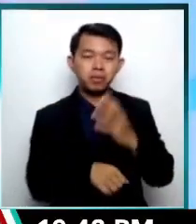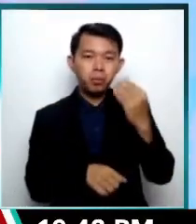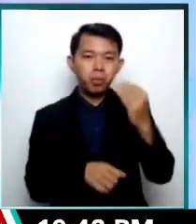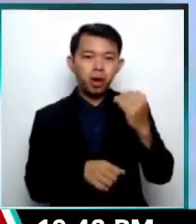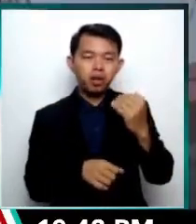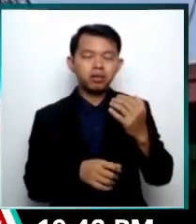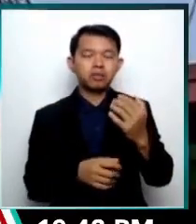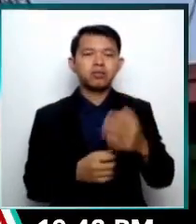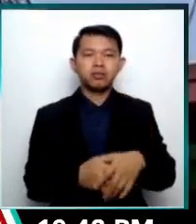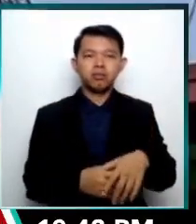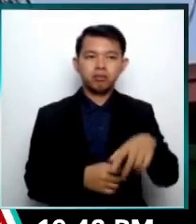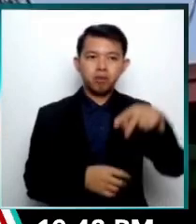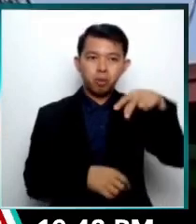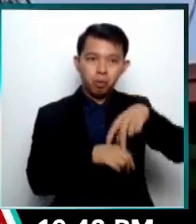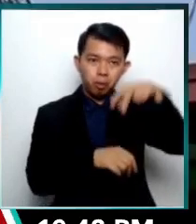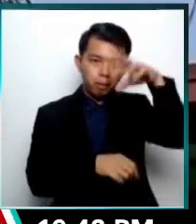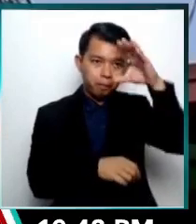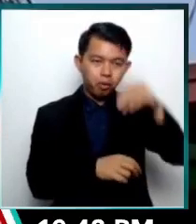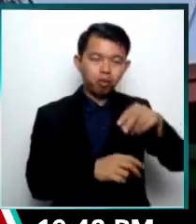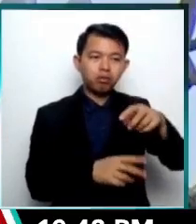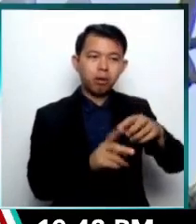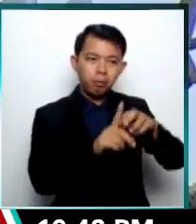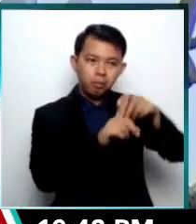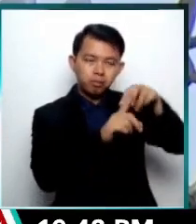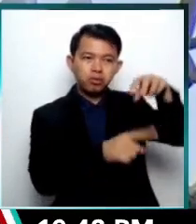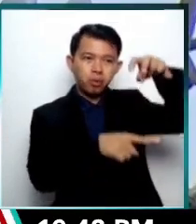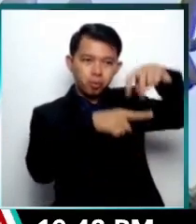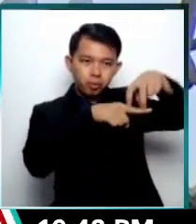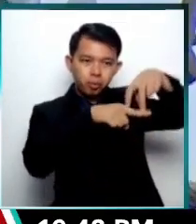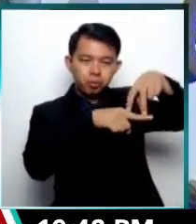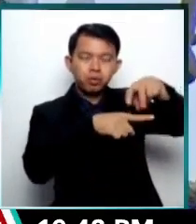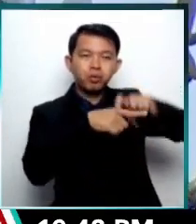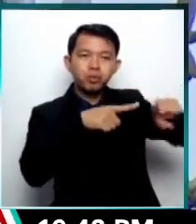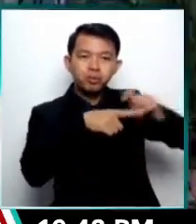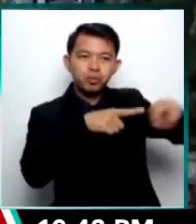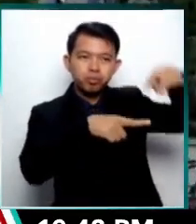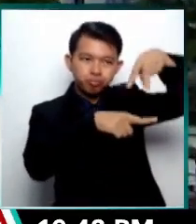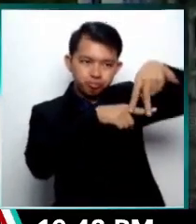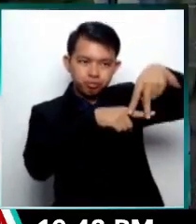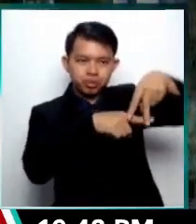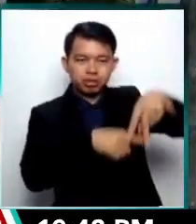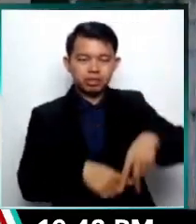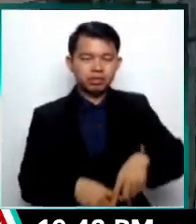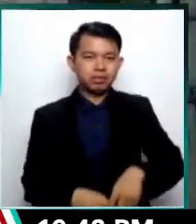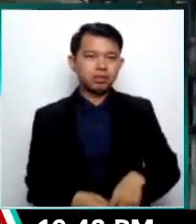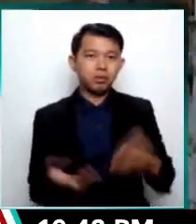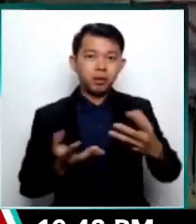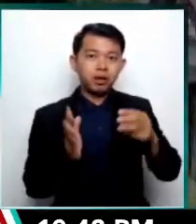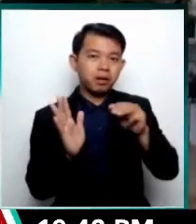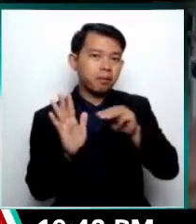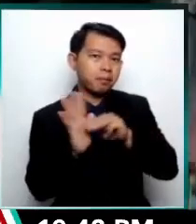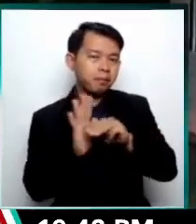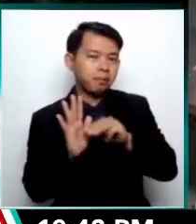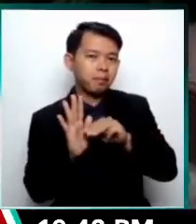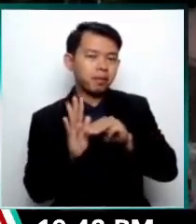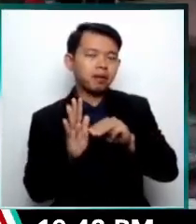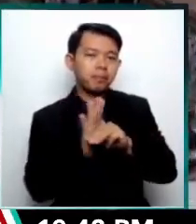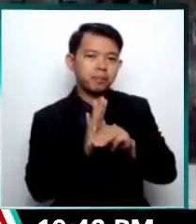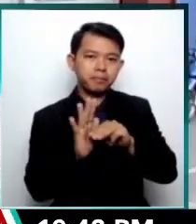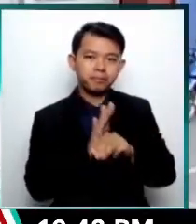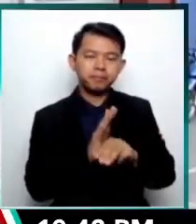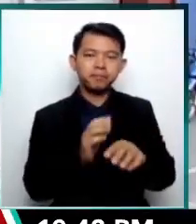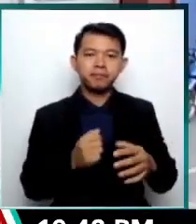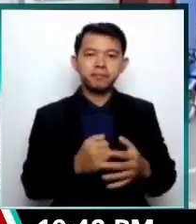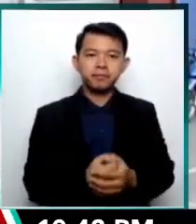Meralco. Kinailangan patayin ang linya ng kuryente. Bumagal ang daloy ng trapiko sa Marcos Highway. Hindi rin nakapagklase ang mga estudyante